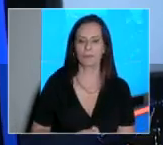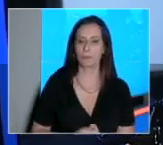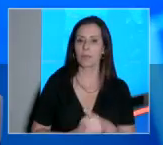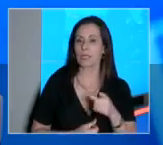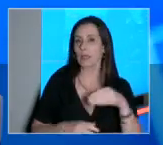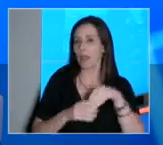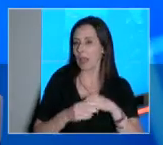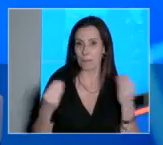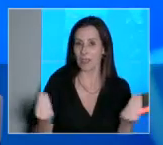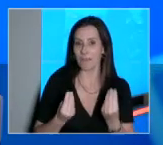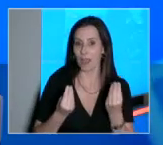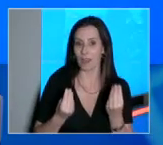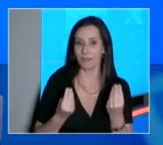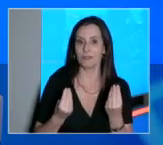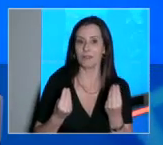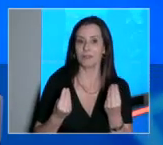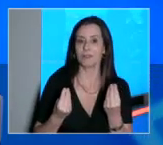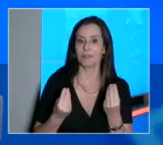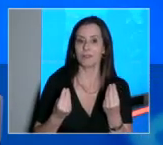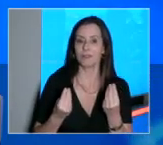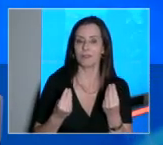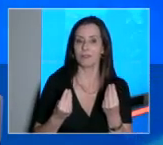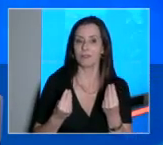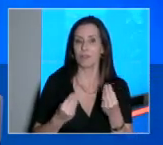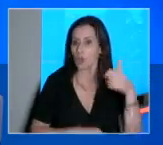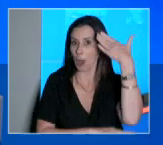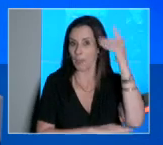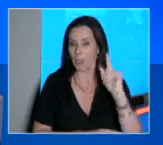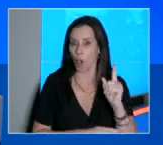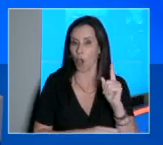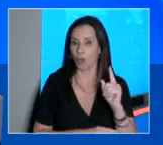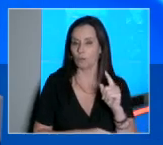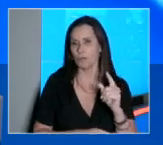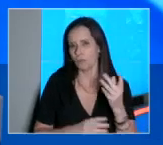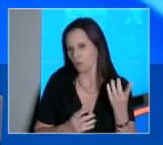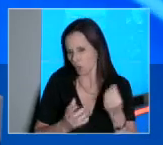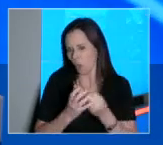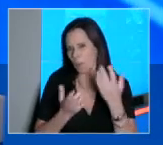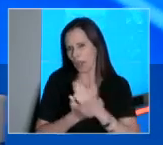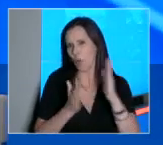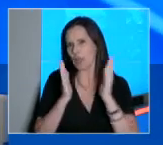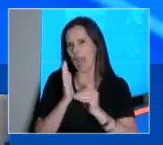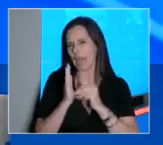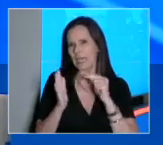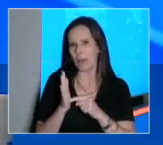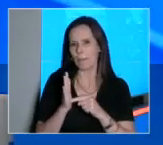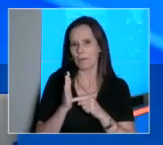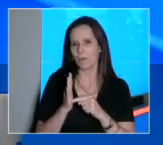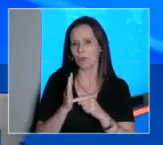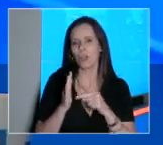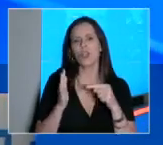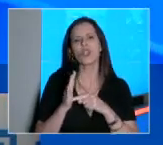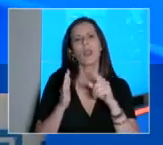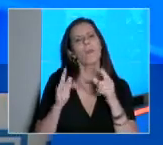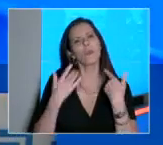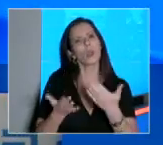כן, זה חלק מתופעה של, שמדינות יוצאות לעצמן לוח שנה, שהוא מדמה את